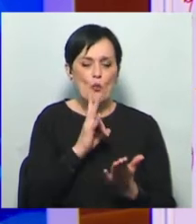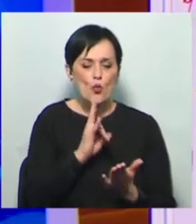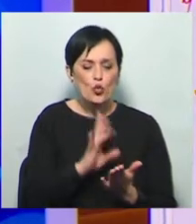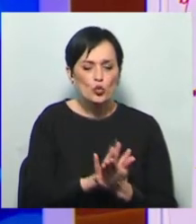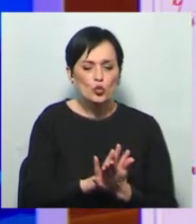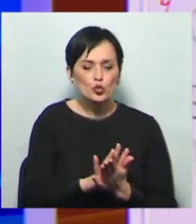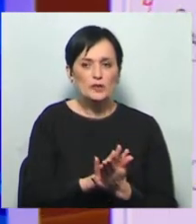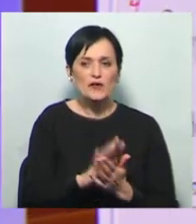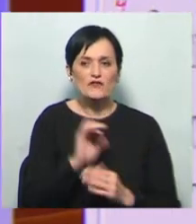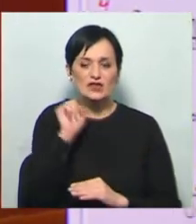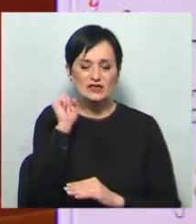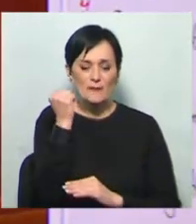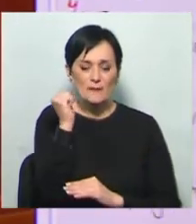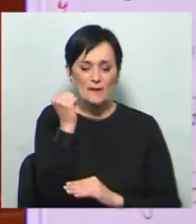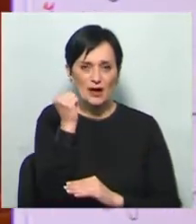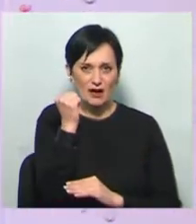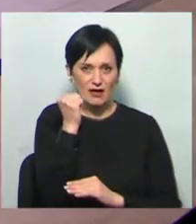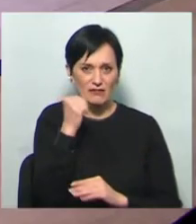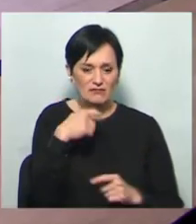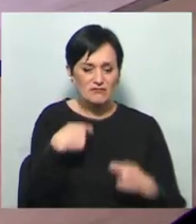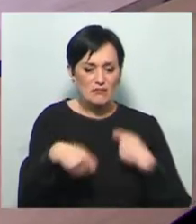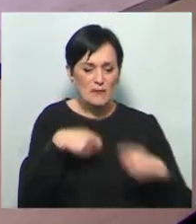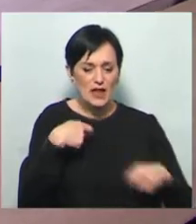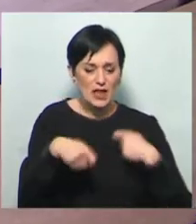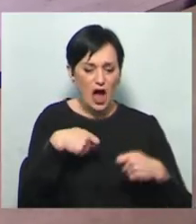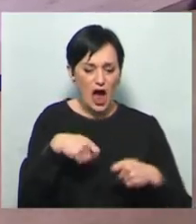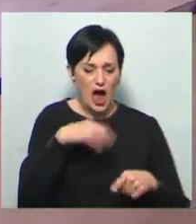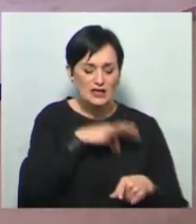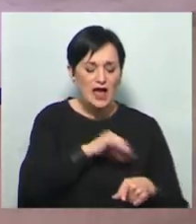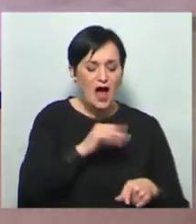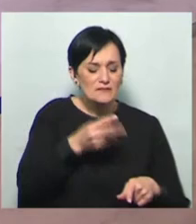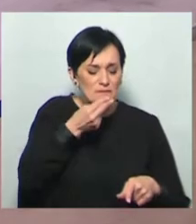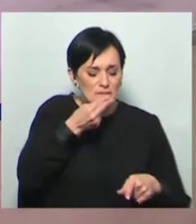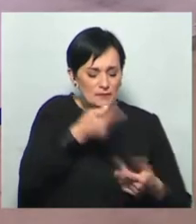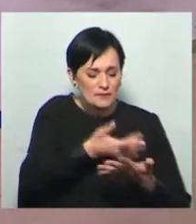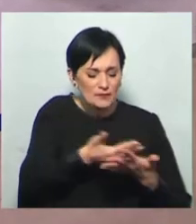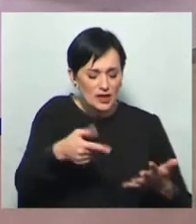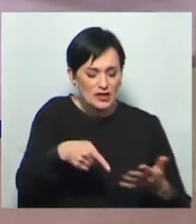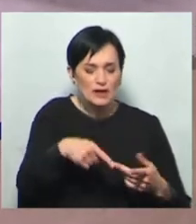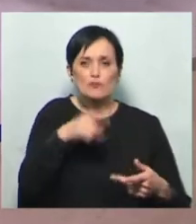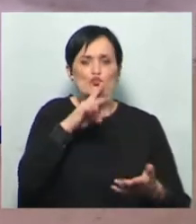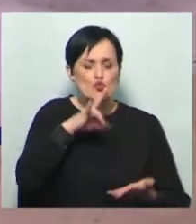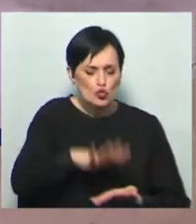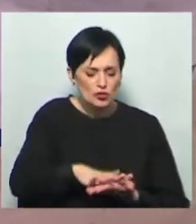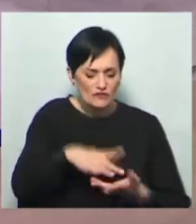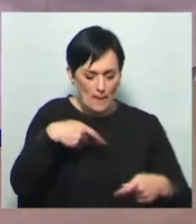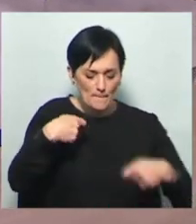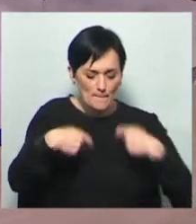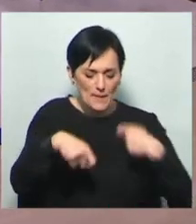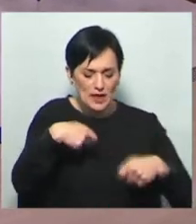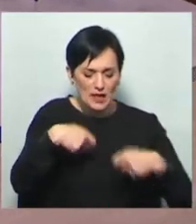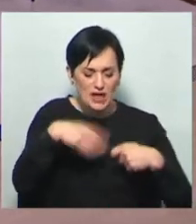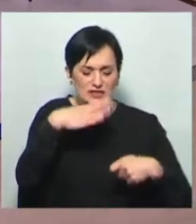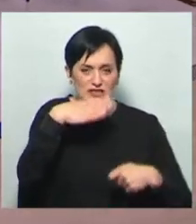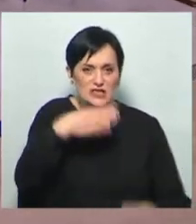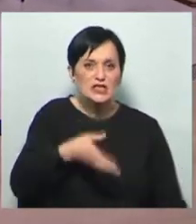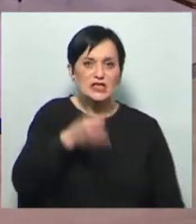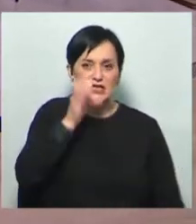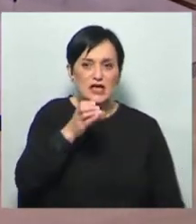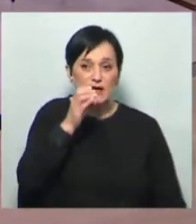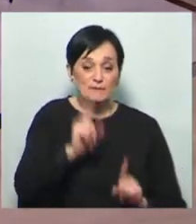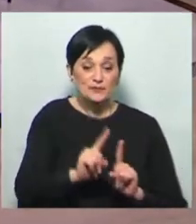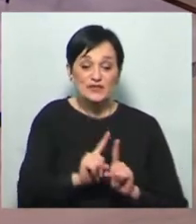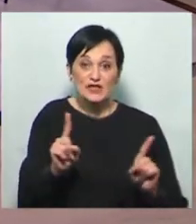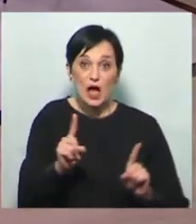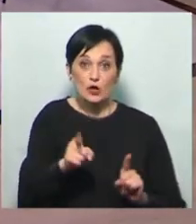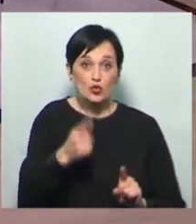მუდმივად პლასტმასის გამოყენებით საკვების მირთმევას, მუდმივად პლასტმასში, ვთქვათ, წყლის მოხმარებას, განსაკუთრებით